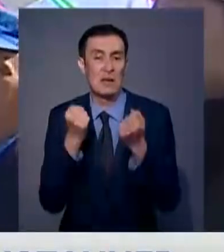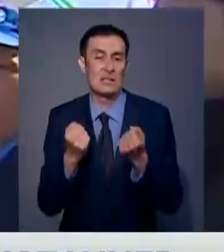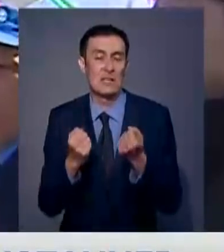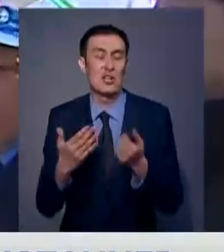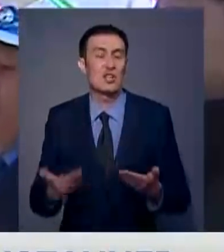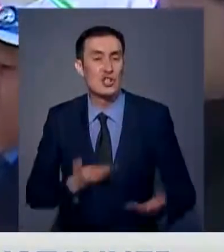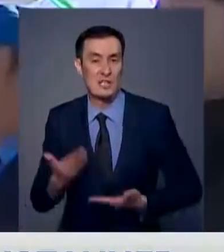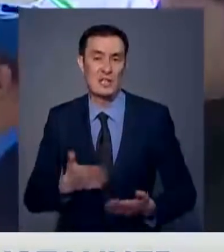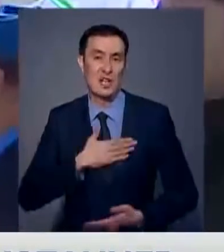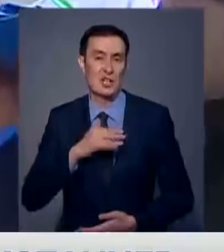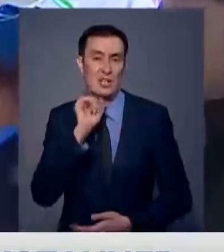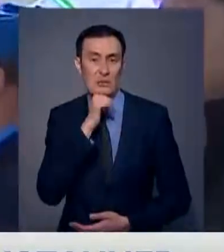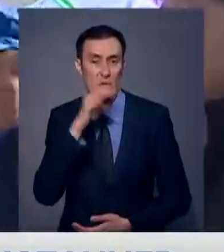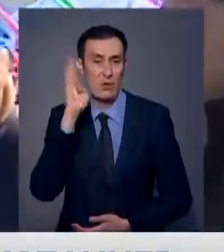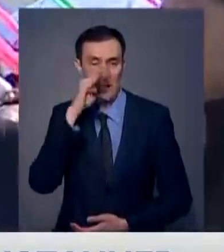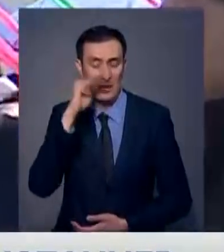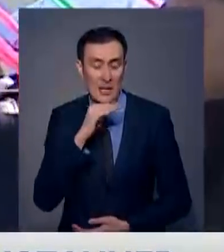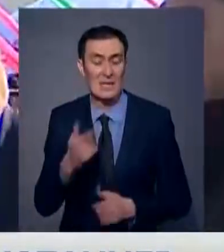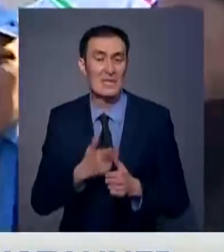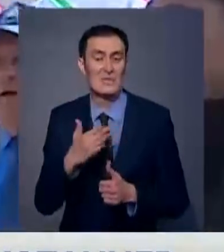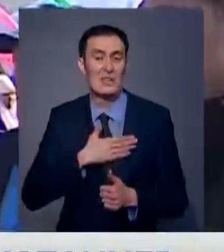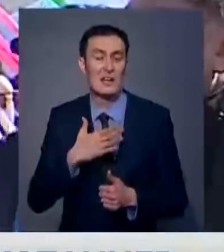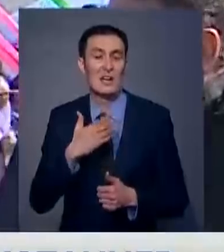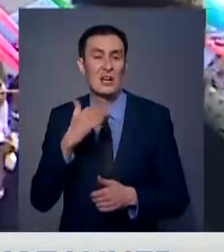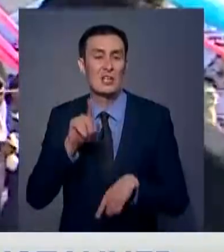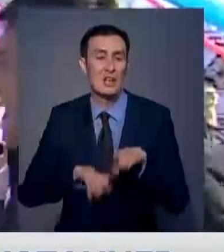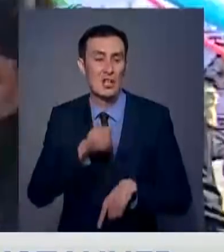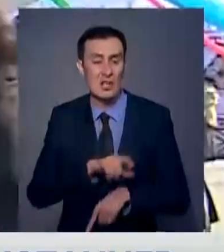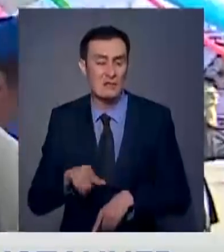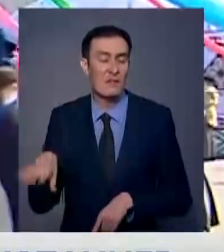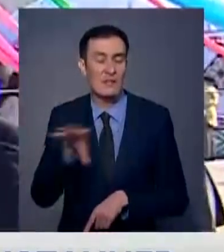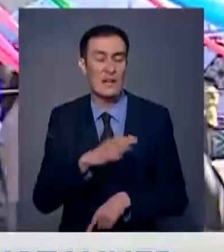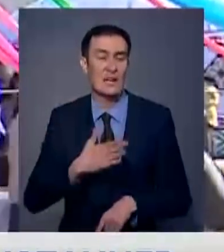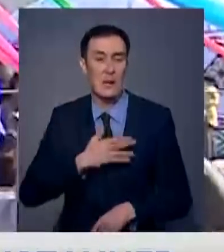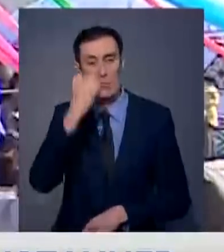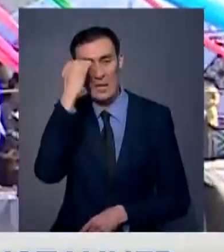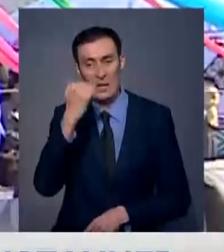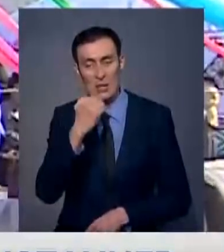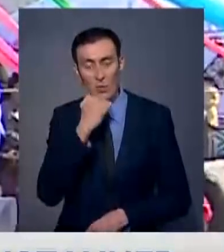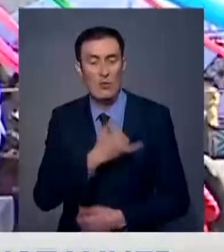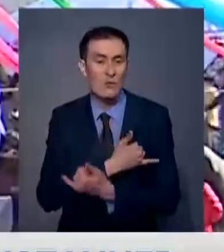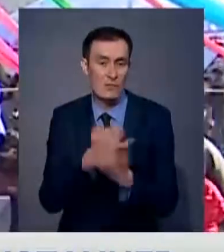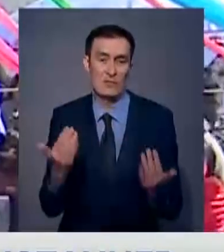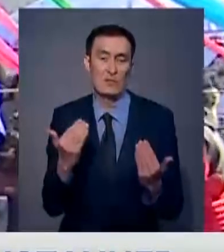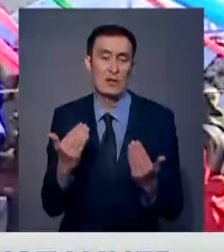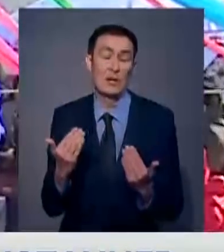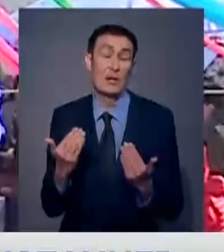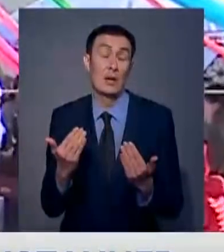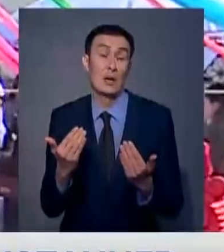родителей, дедов и прадедов. От имени всех своих соотечественников, всех, я благодарю всех, приношу свои